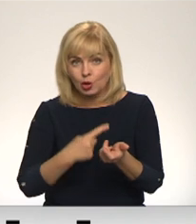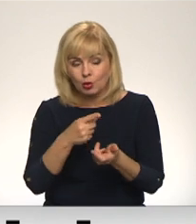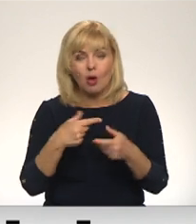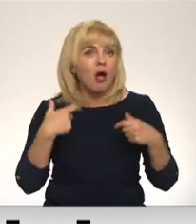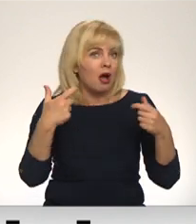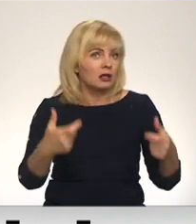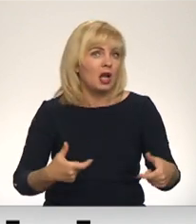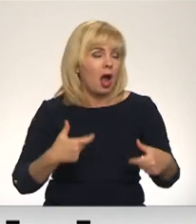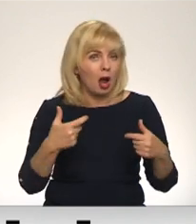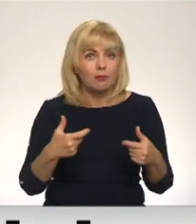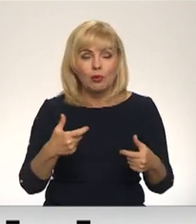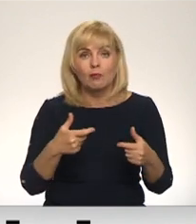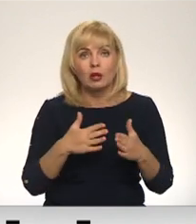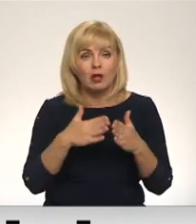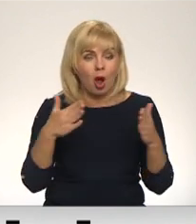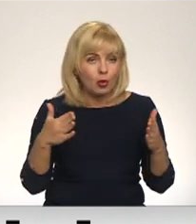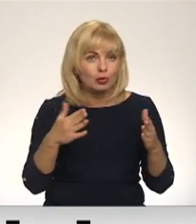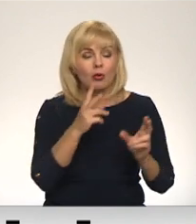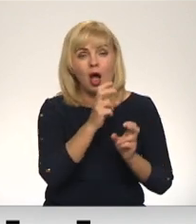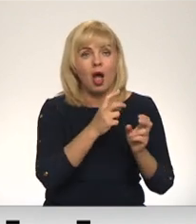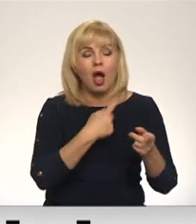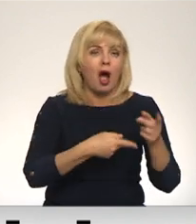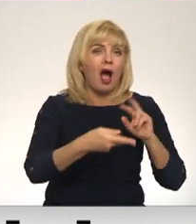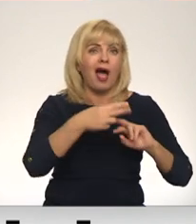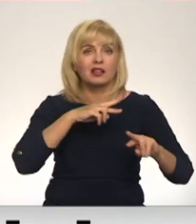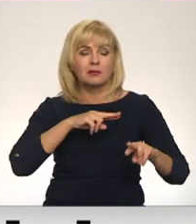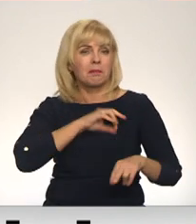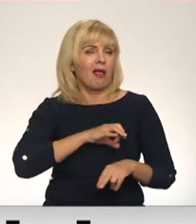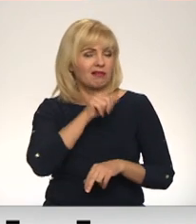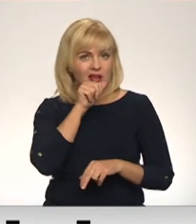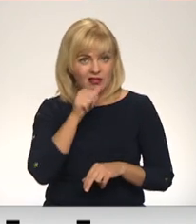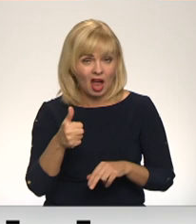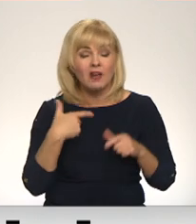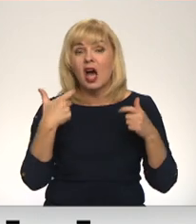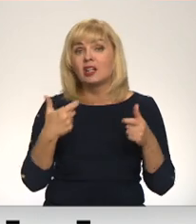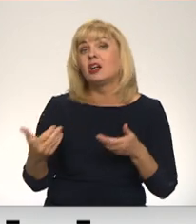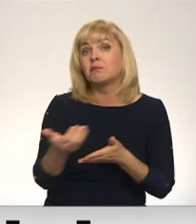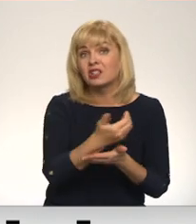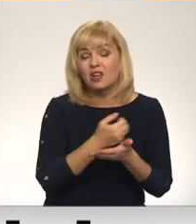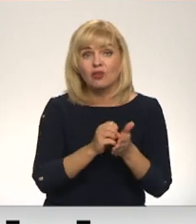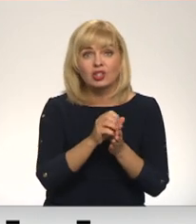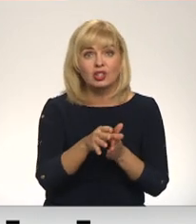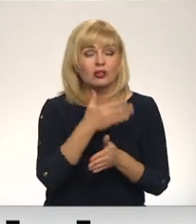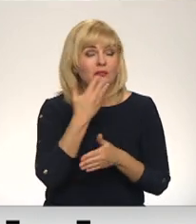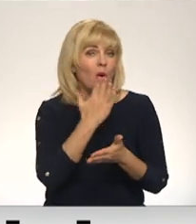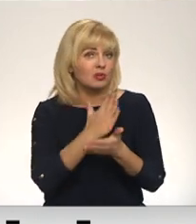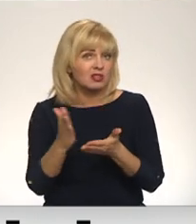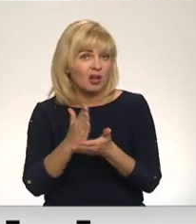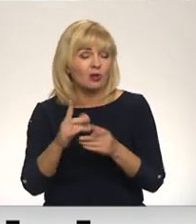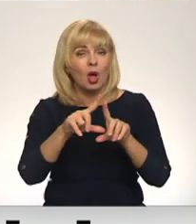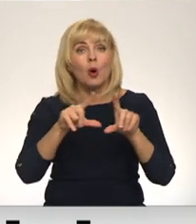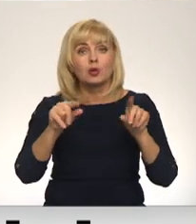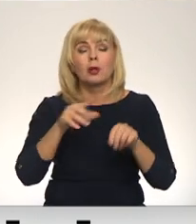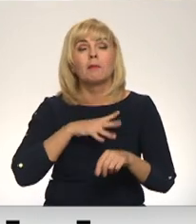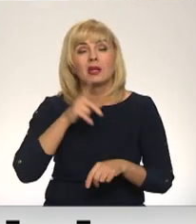riepu daudzumu to līniju atpelnīt nevarēja. Tas, ka riepu savākšanas sistēma nav sakārtota, uzņēmumam